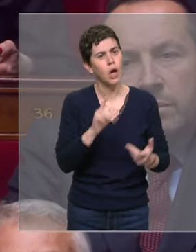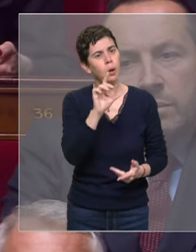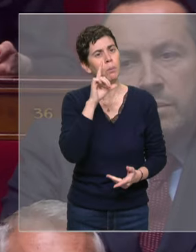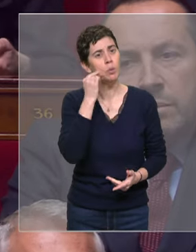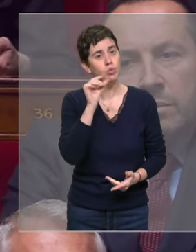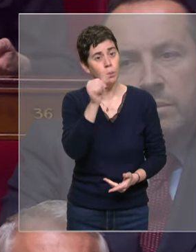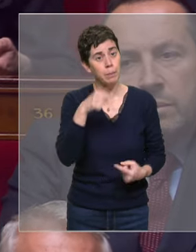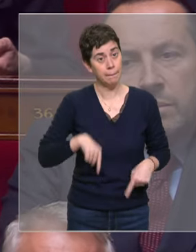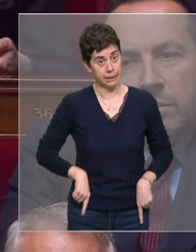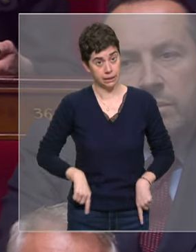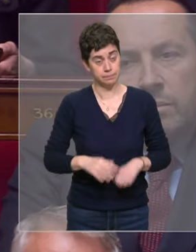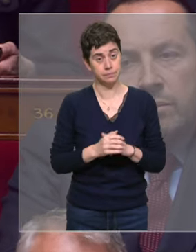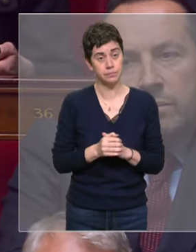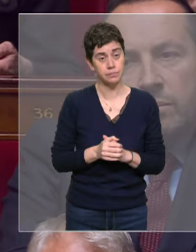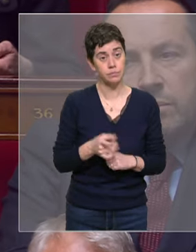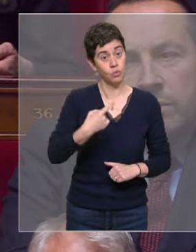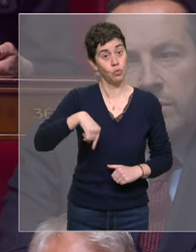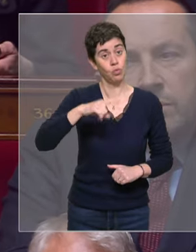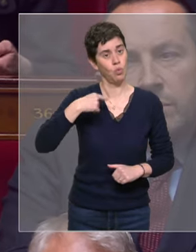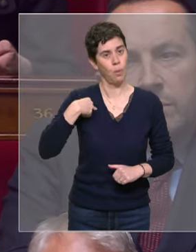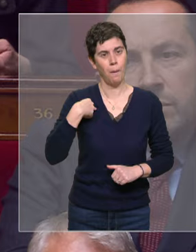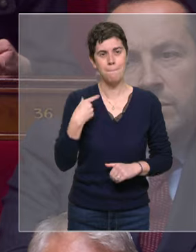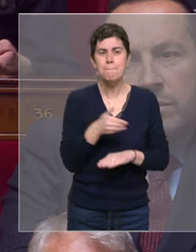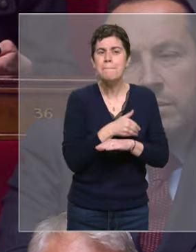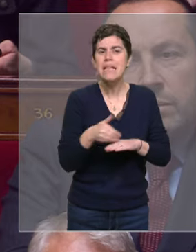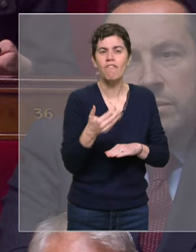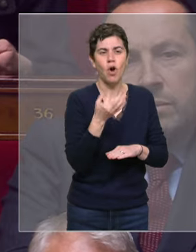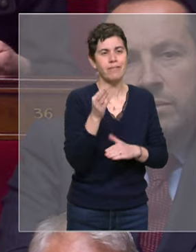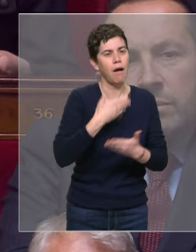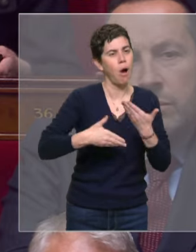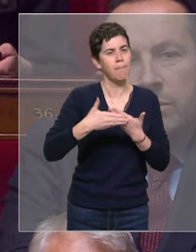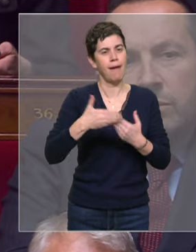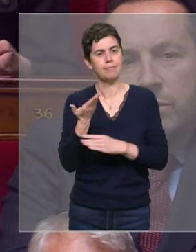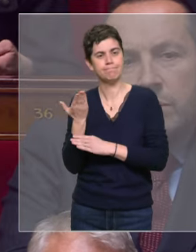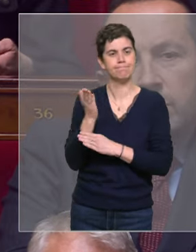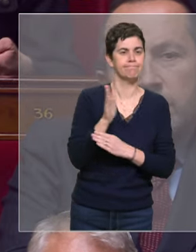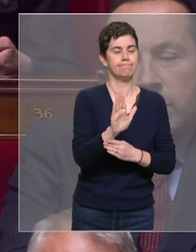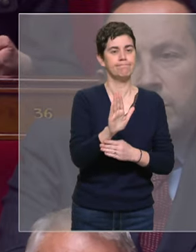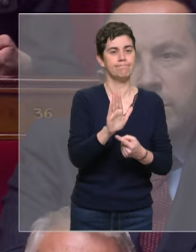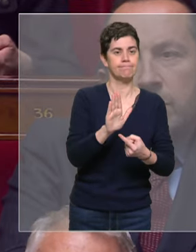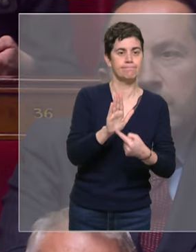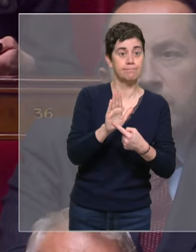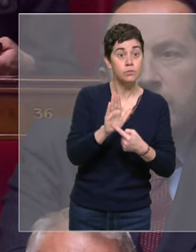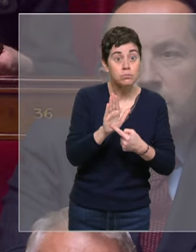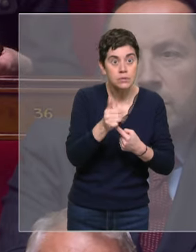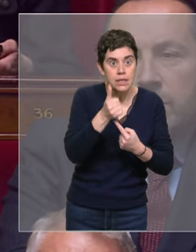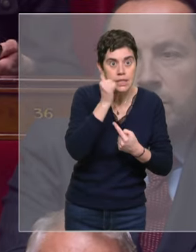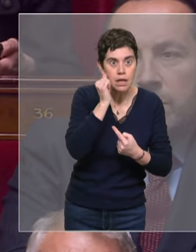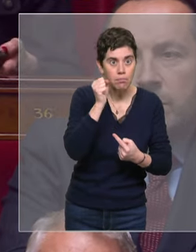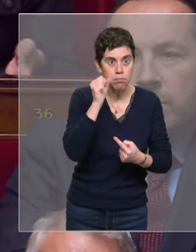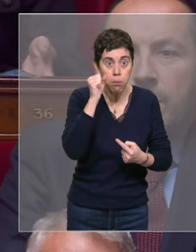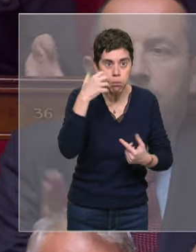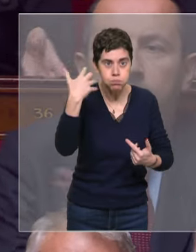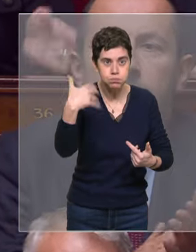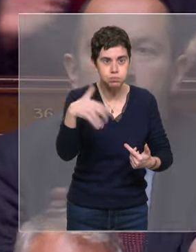la République la voix de millions de Français dont je me fais l'écho et qui merci, ont découvert stupéfaits et terriblement. Merci